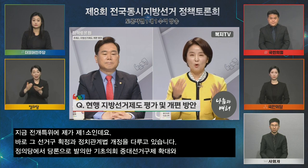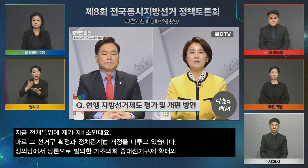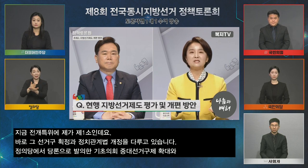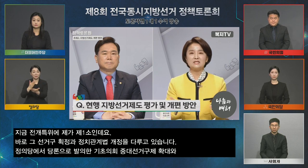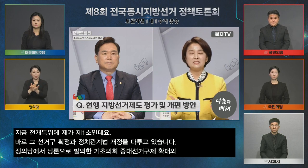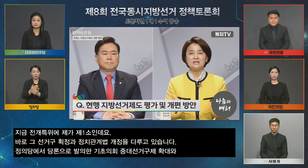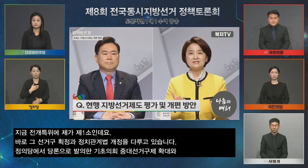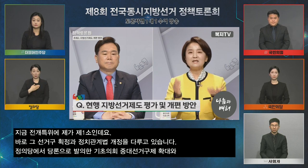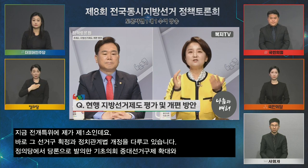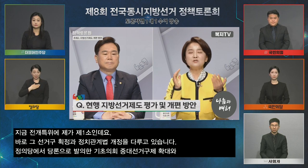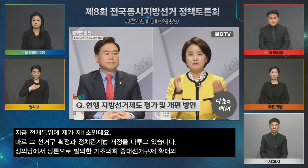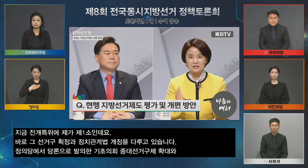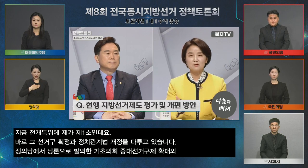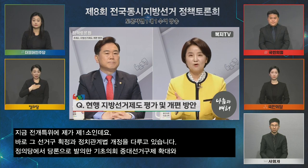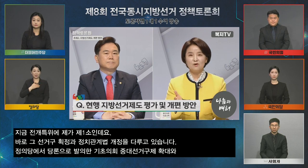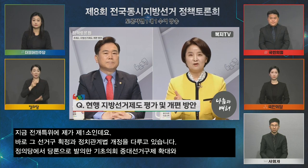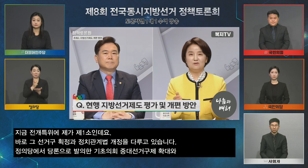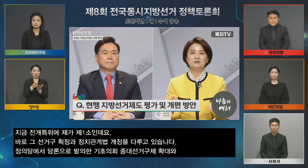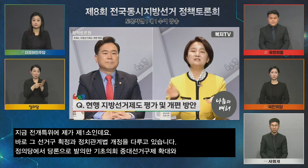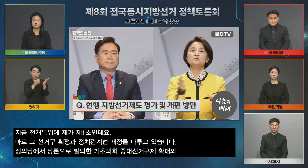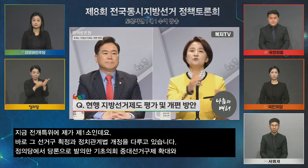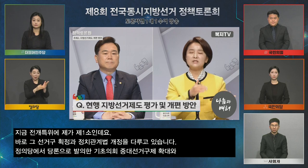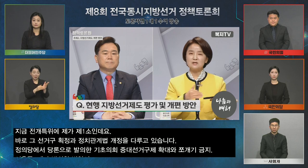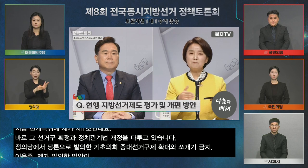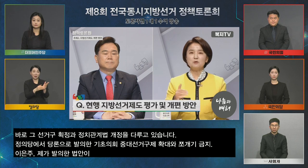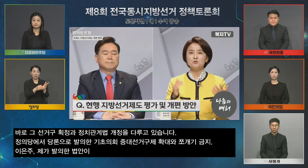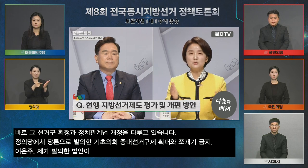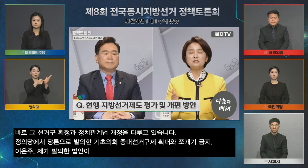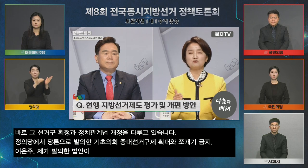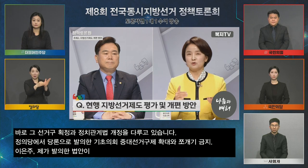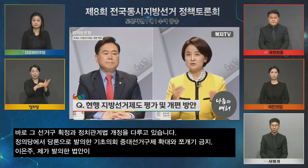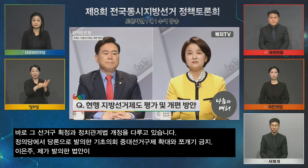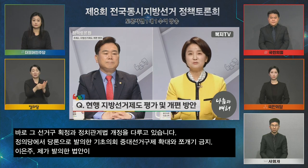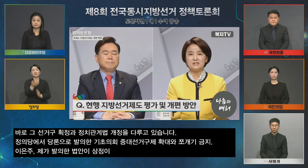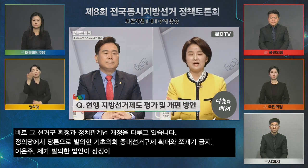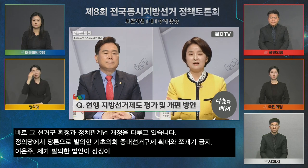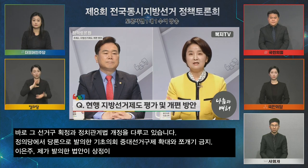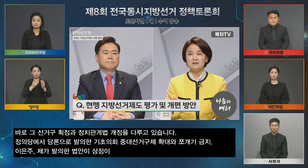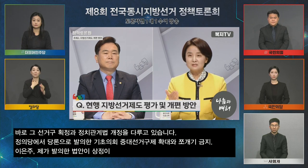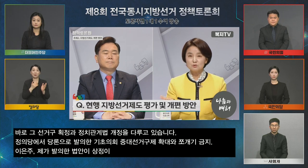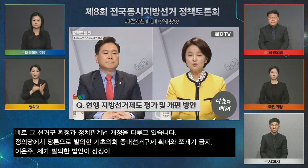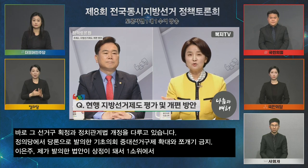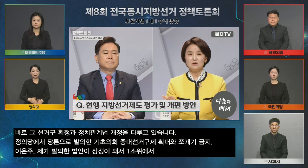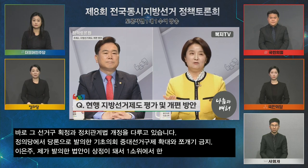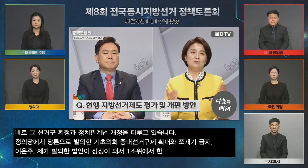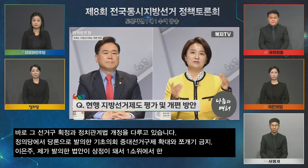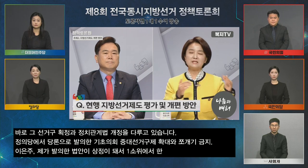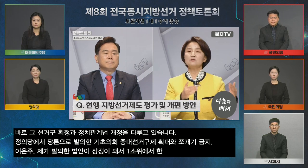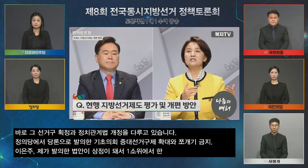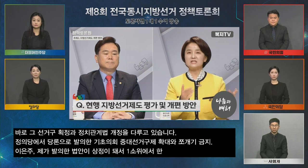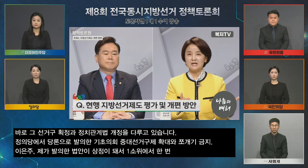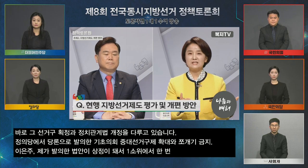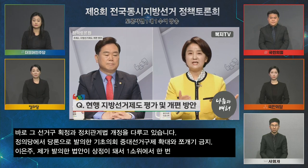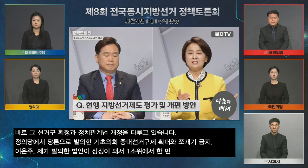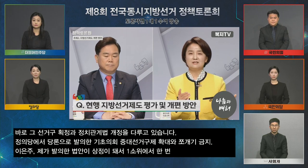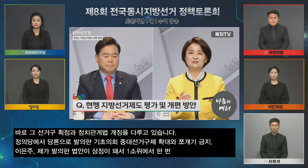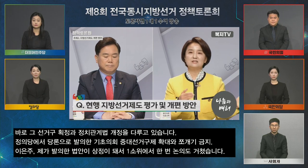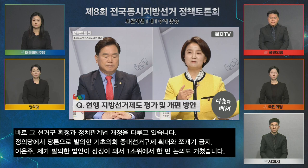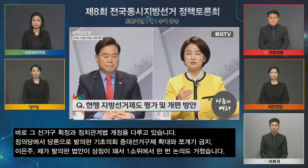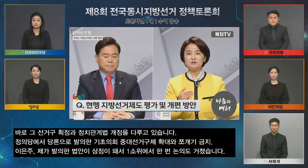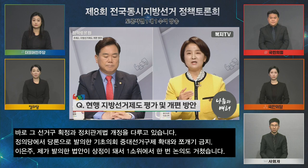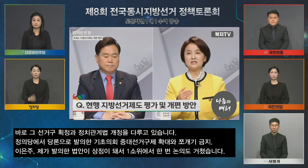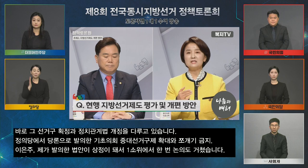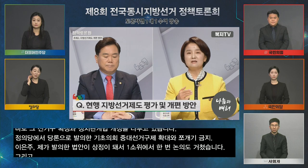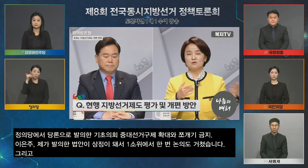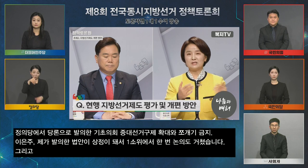발의한 법안이 상정이 돼서 1소위에서 한번 논의도 거쳤습니다. 그리고 대선 기간에